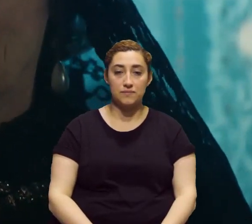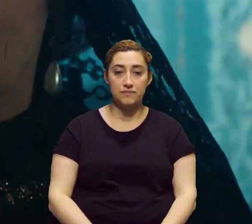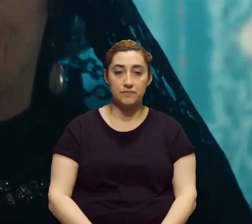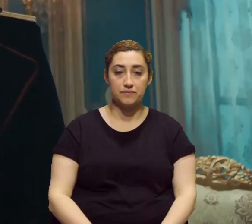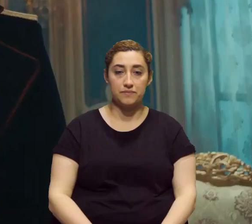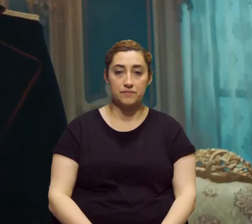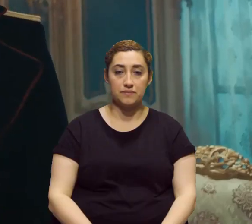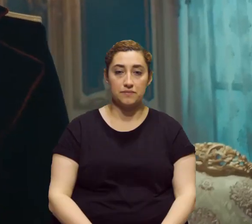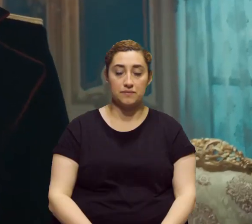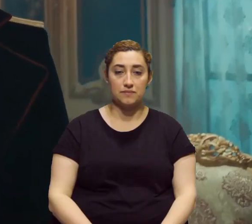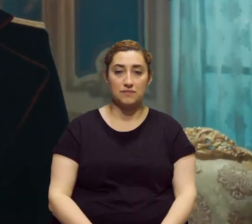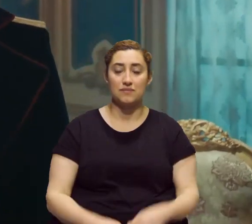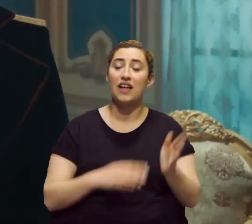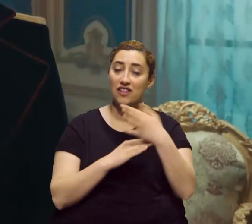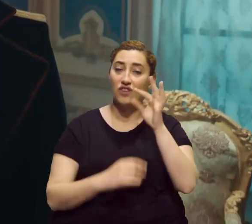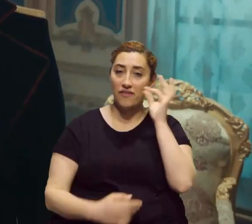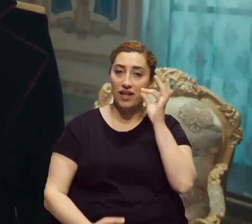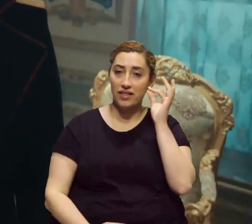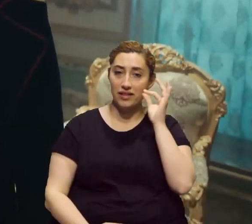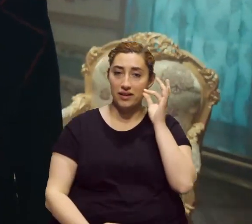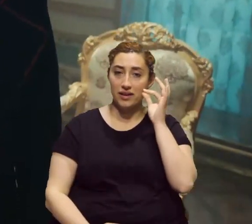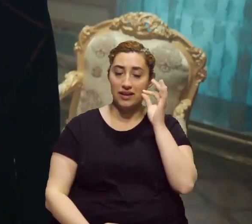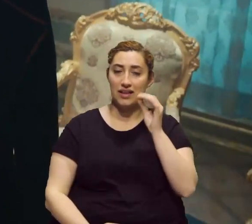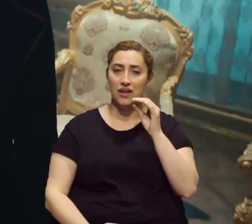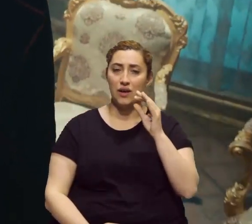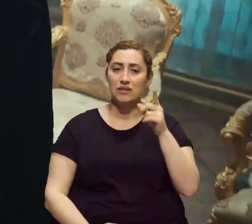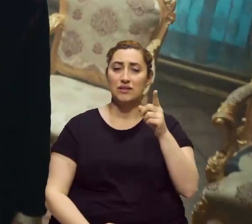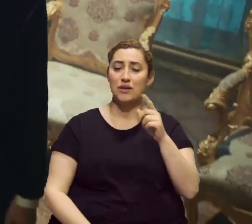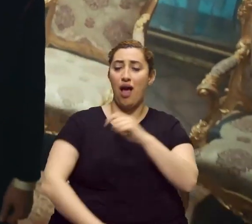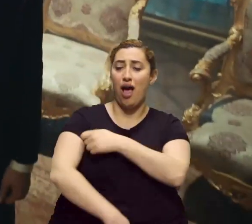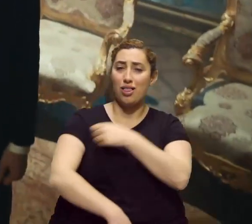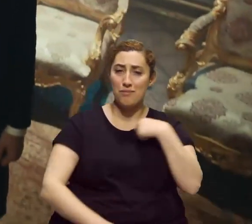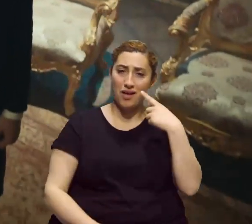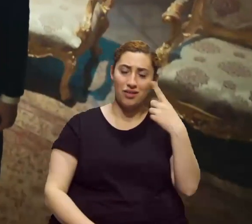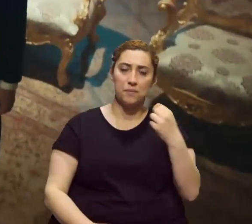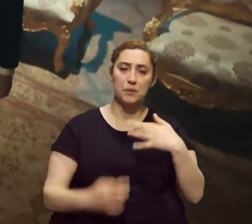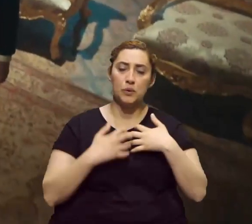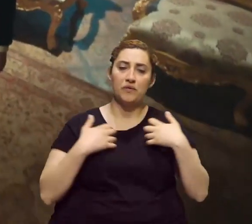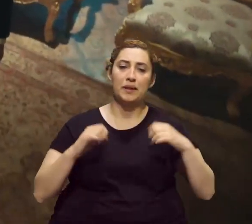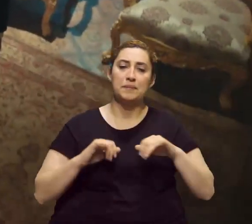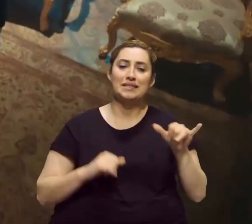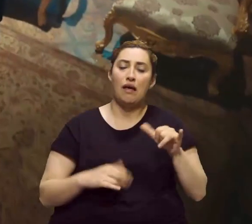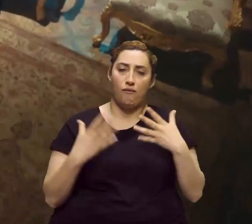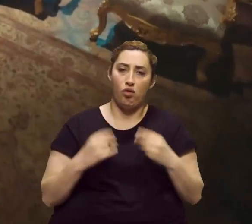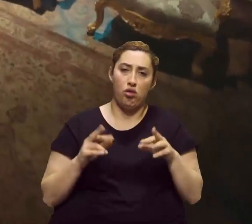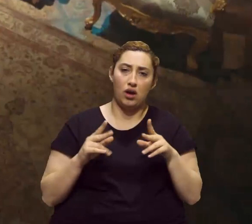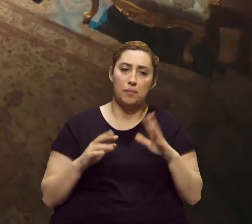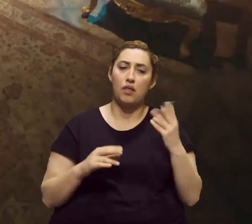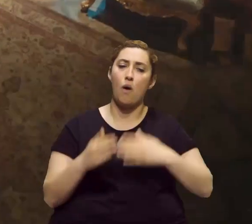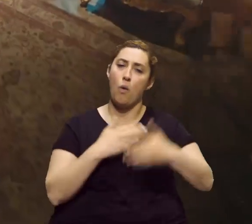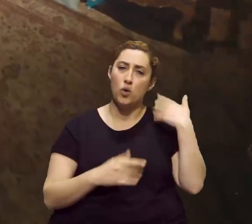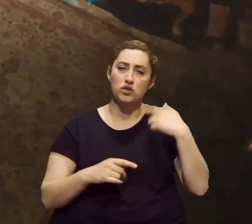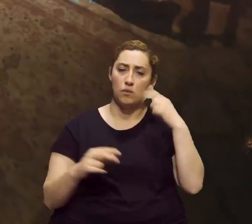Sultan kabul odasında ayakta. Sefir efendi, giderek ülkenize karşı güvenimizi kaybediyoruz. Daha